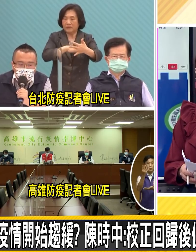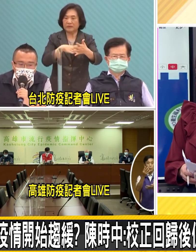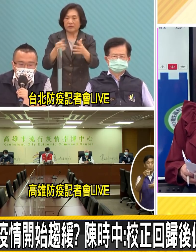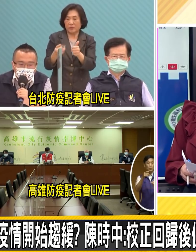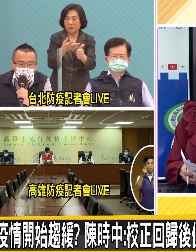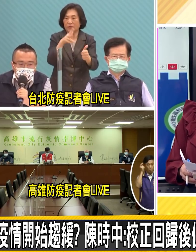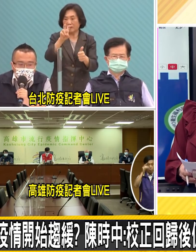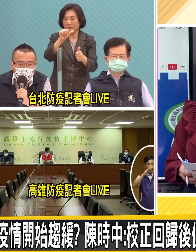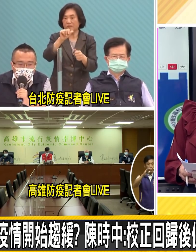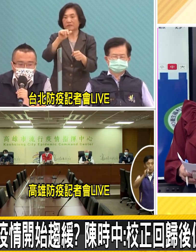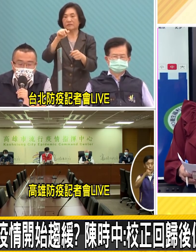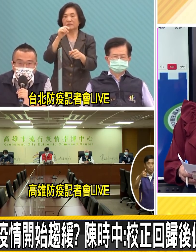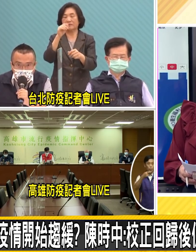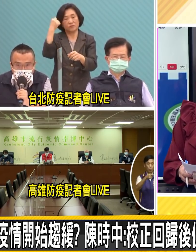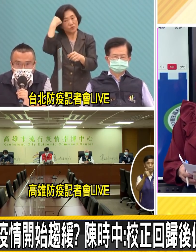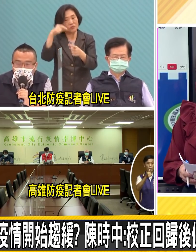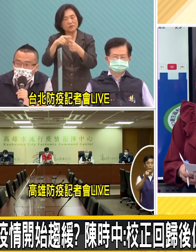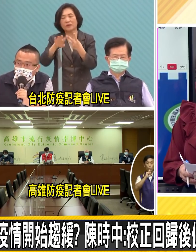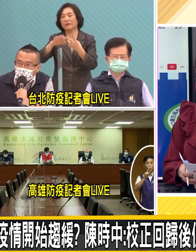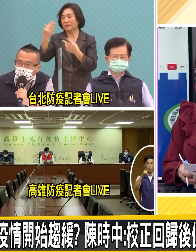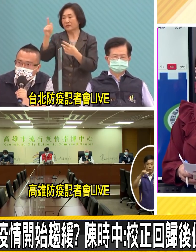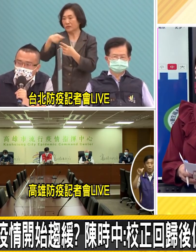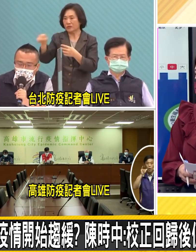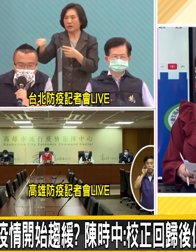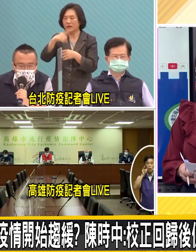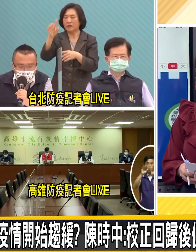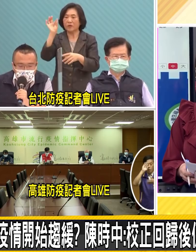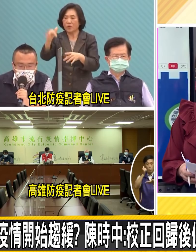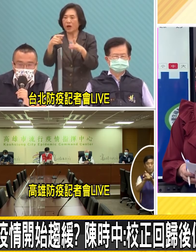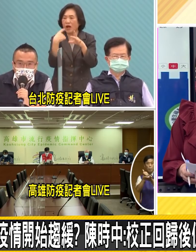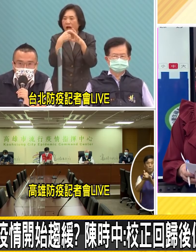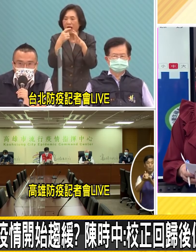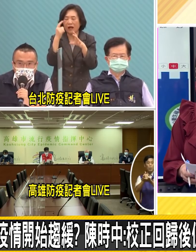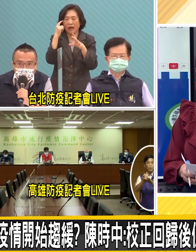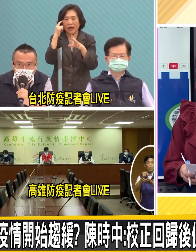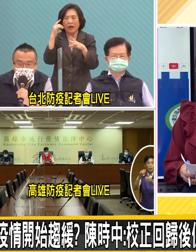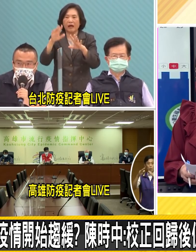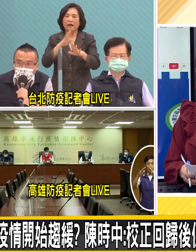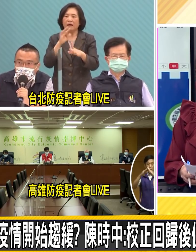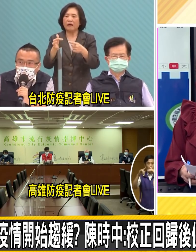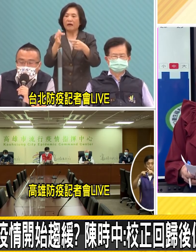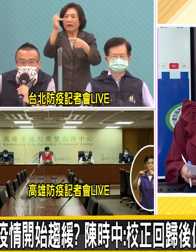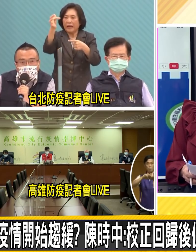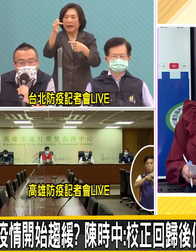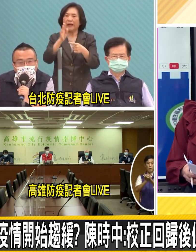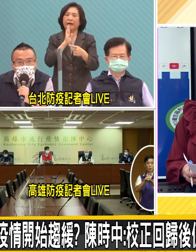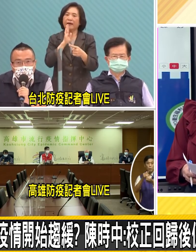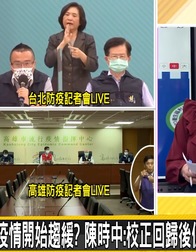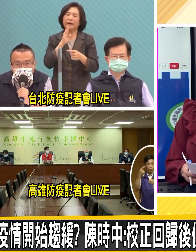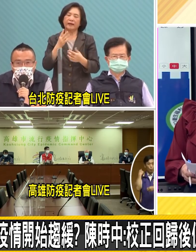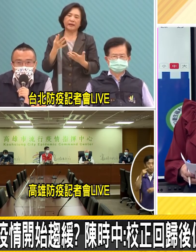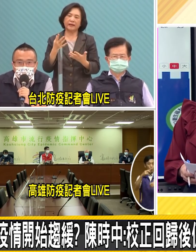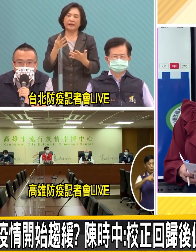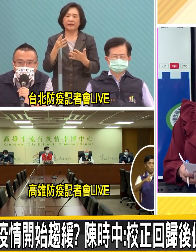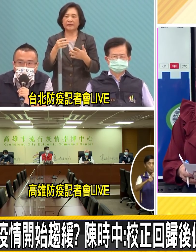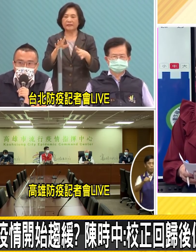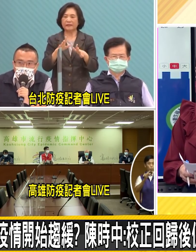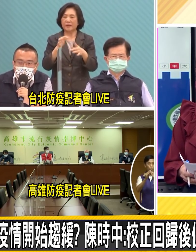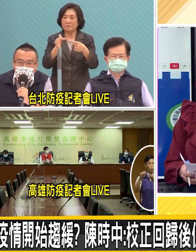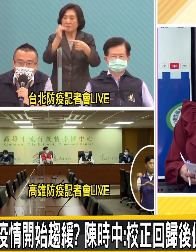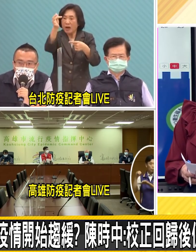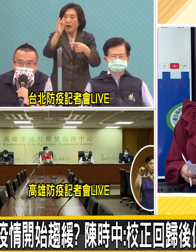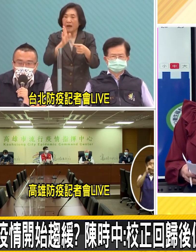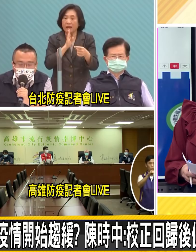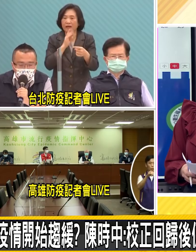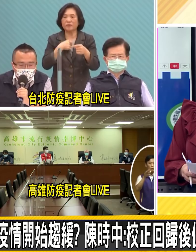哲在记者会上面就有讲到这件事情，就说为什么台北市现在要逐渐去把所谓快筛阳性就先视为确诊，是因为